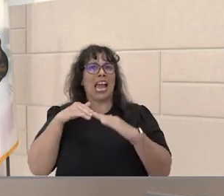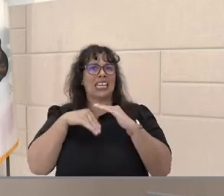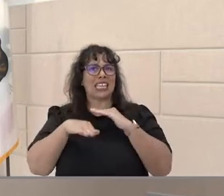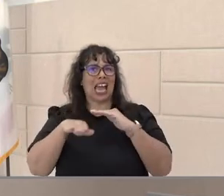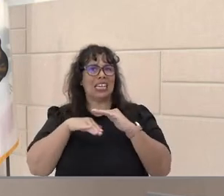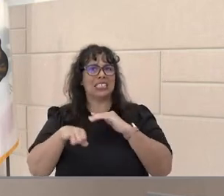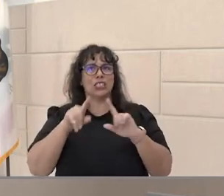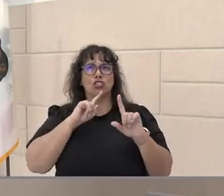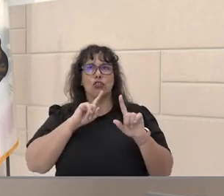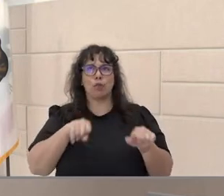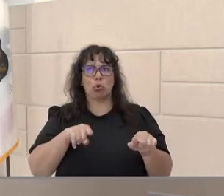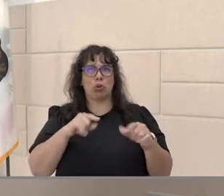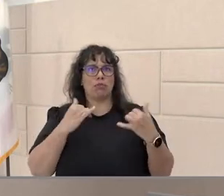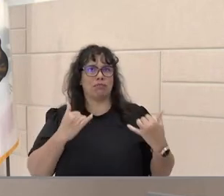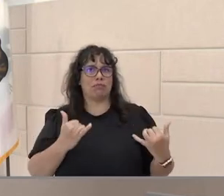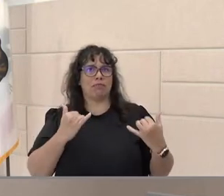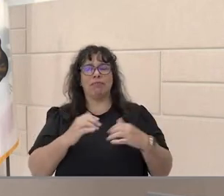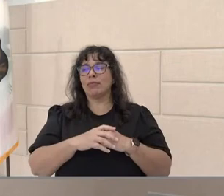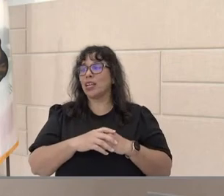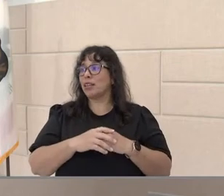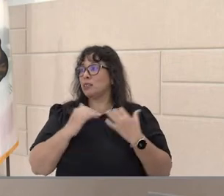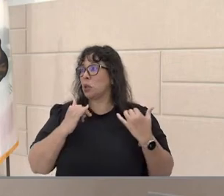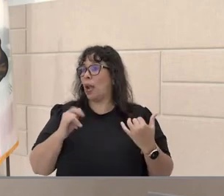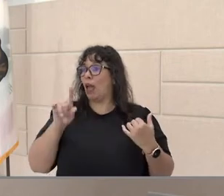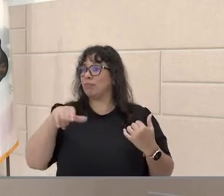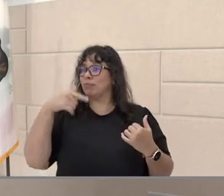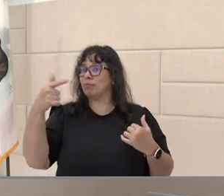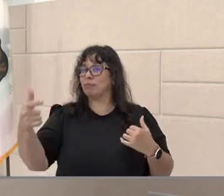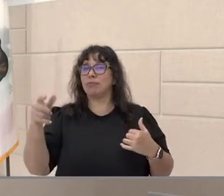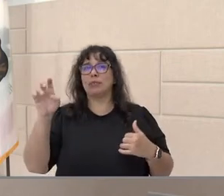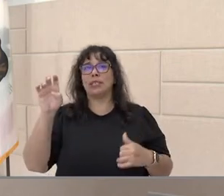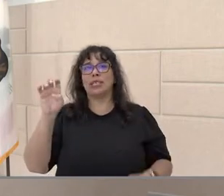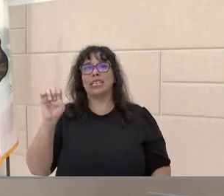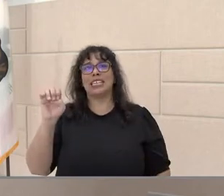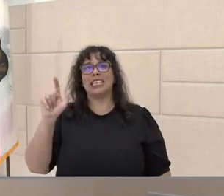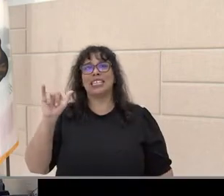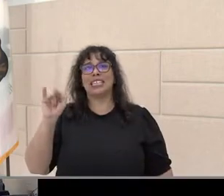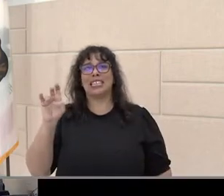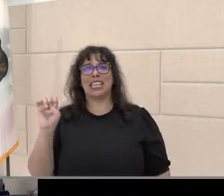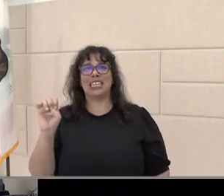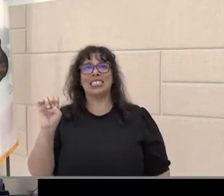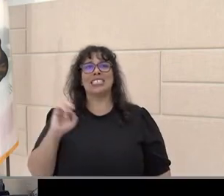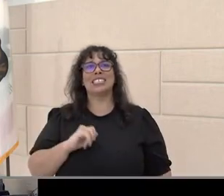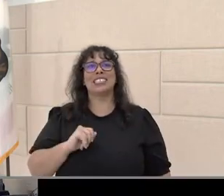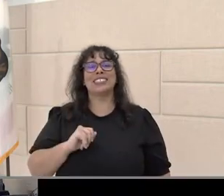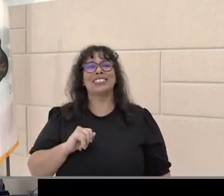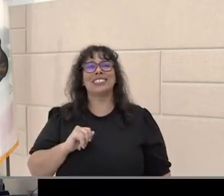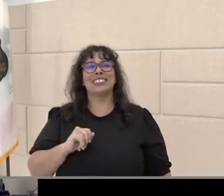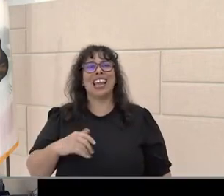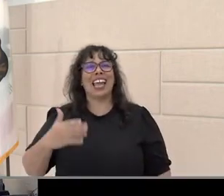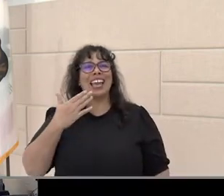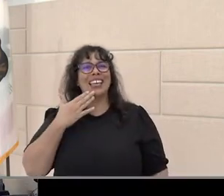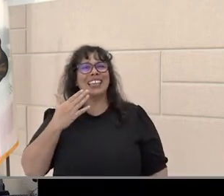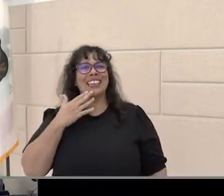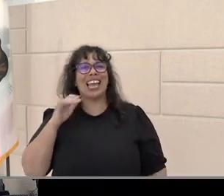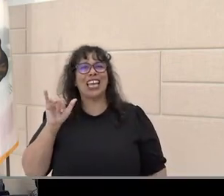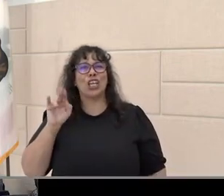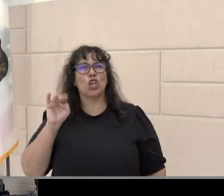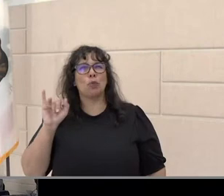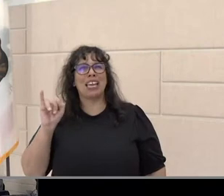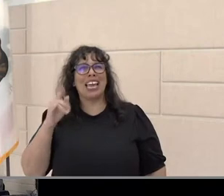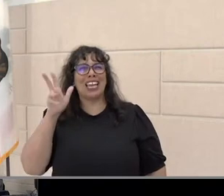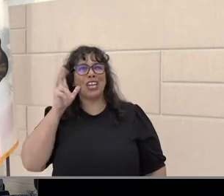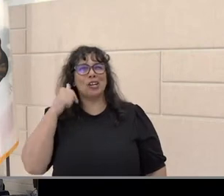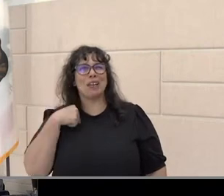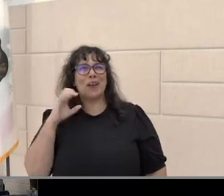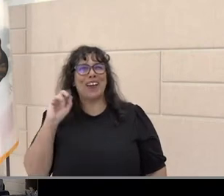ឲ្យសាធារណជនបានចូលរួមនៅក្នុងការចូលមើលសូមអរគុណ